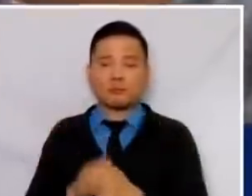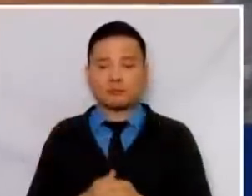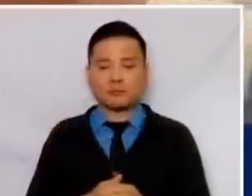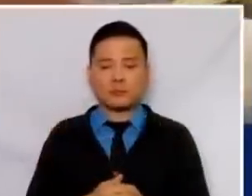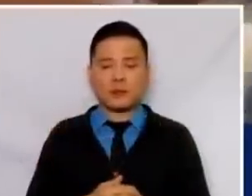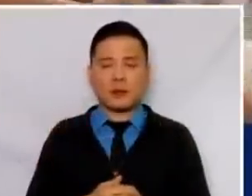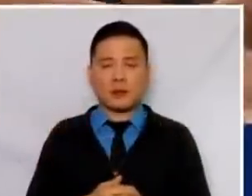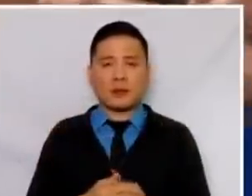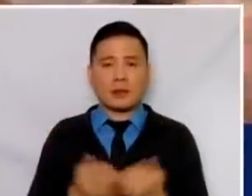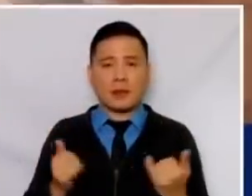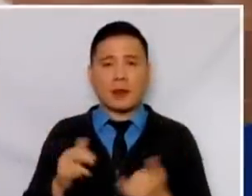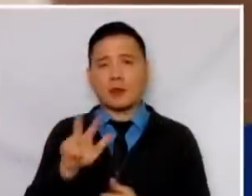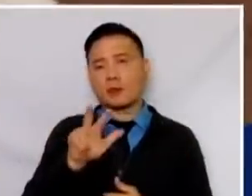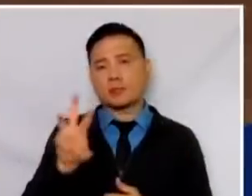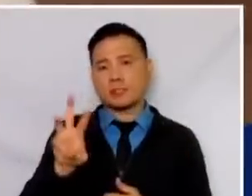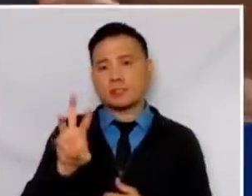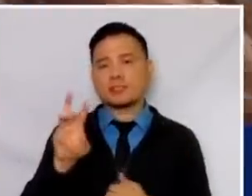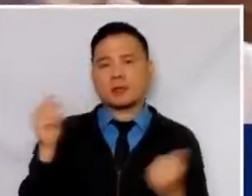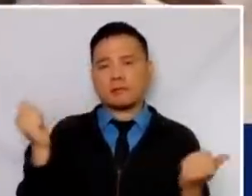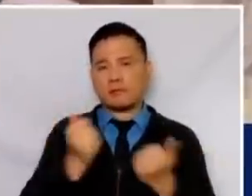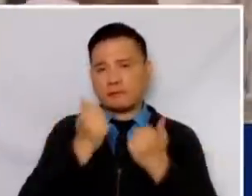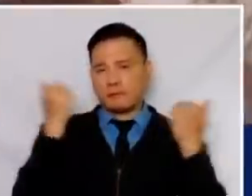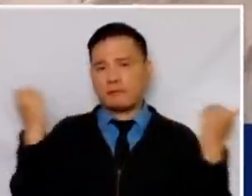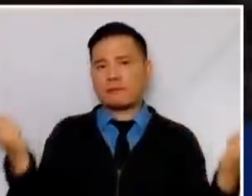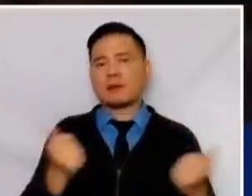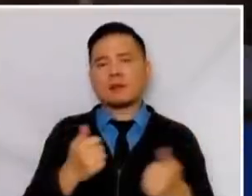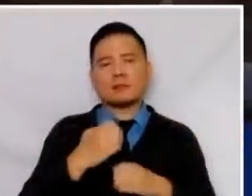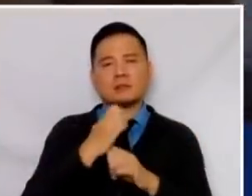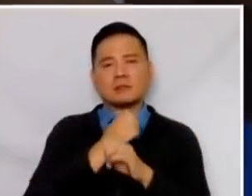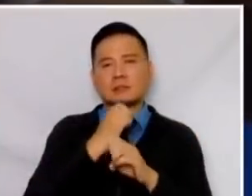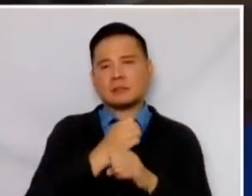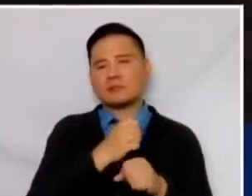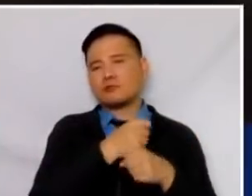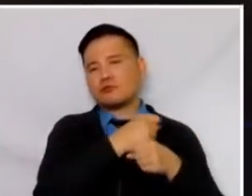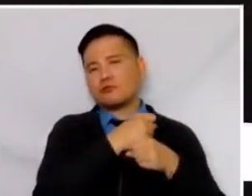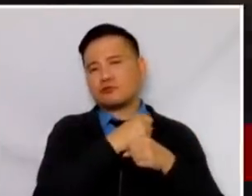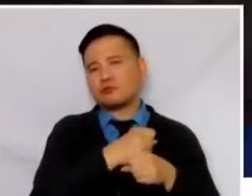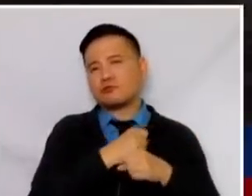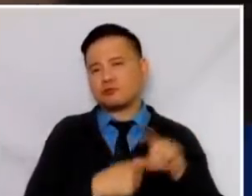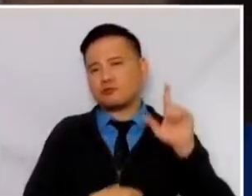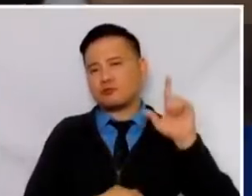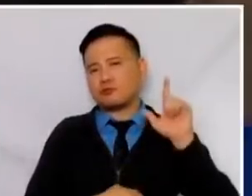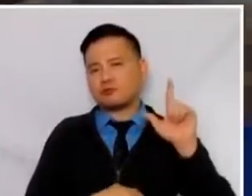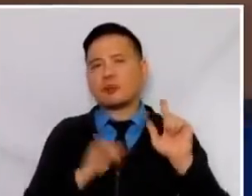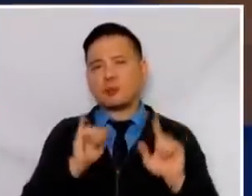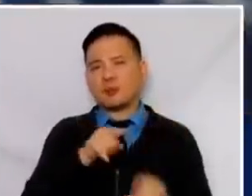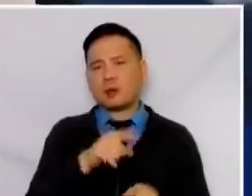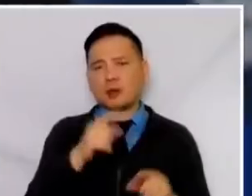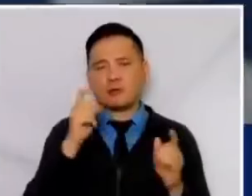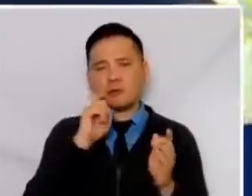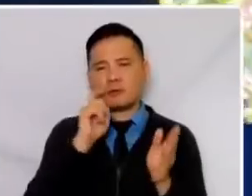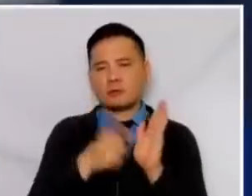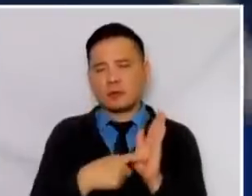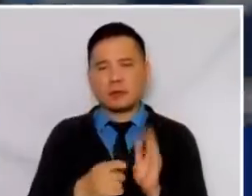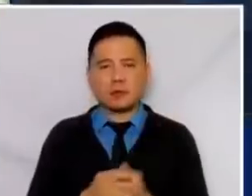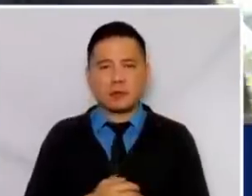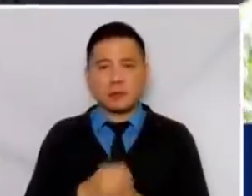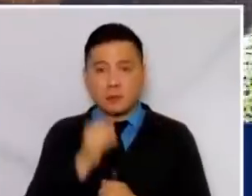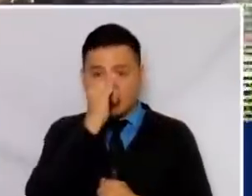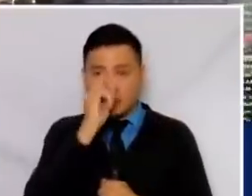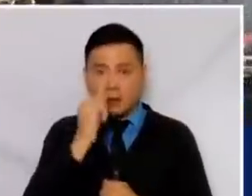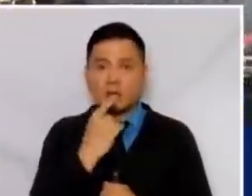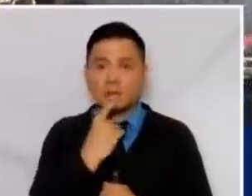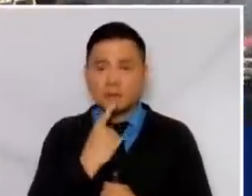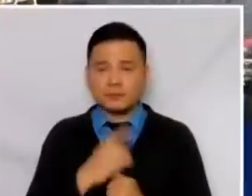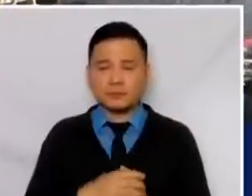na anibersaryo ng EDSA People Power Revolution. Ayon kay Dumagoso, hindi dapat limutin ng taong bayan